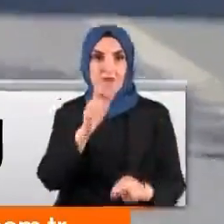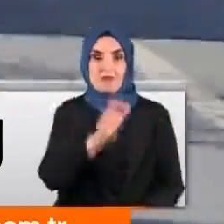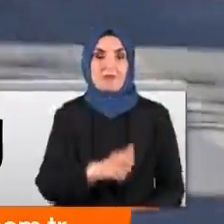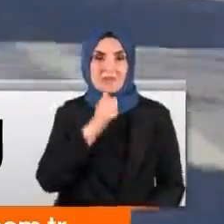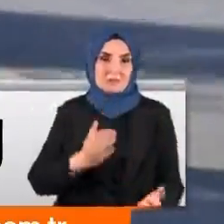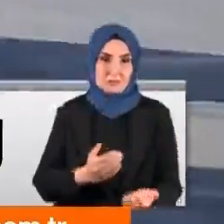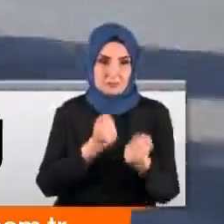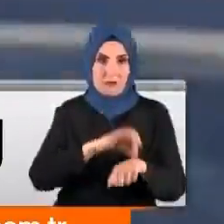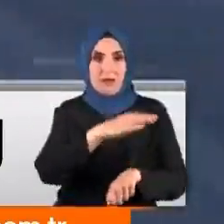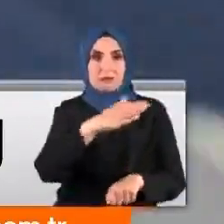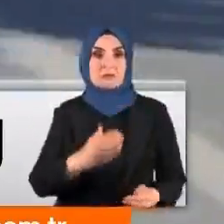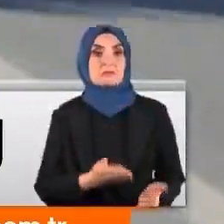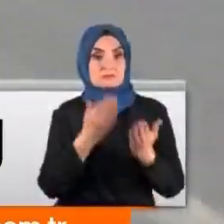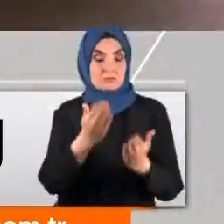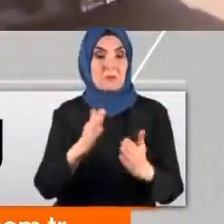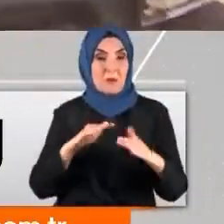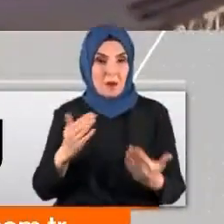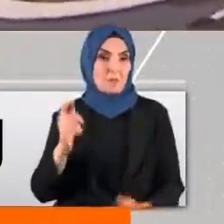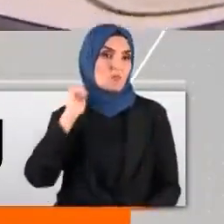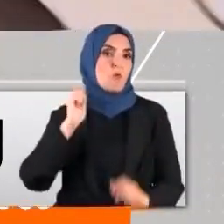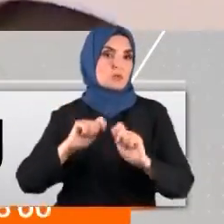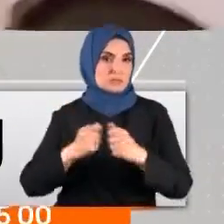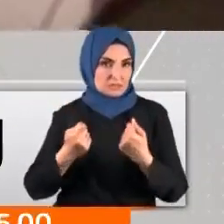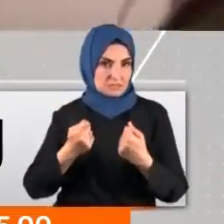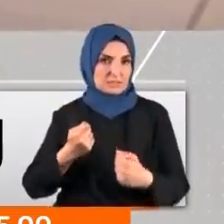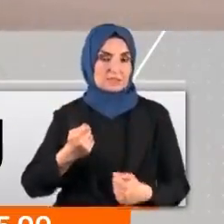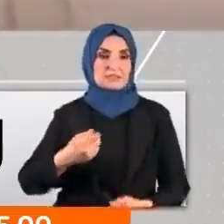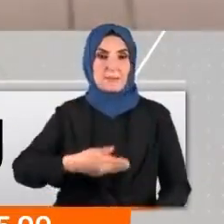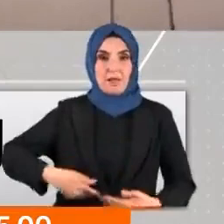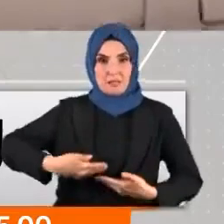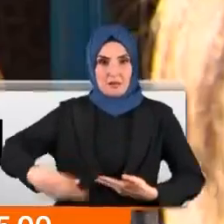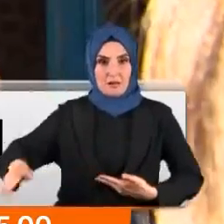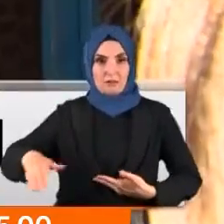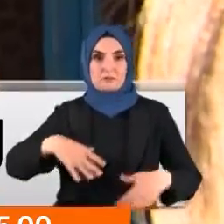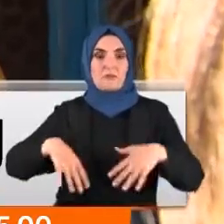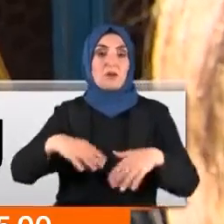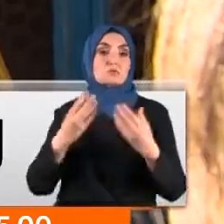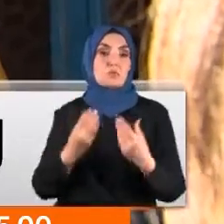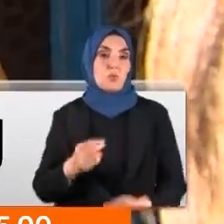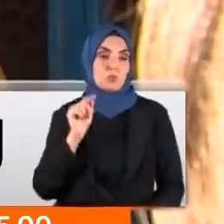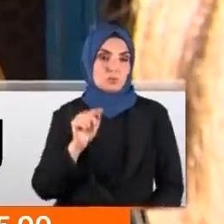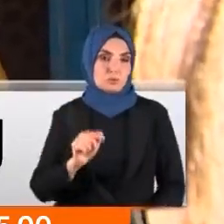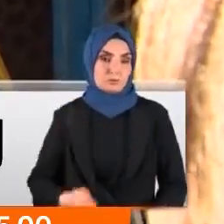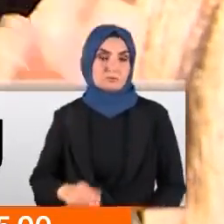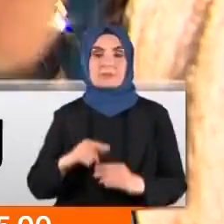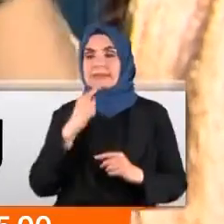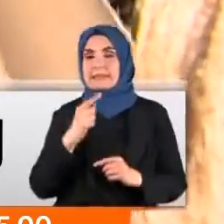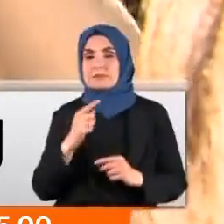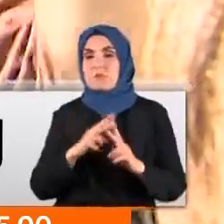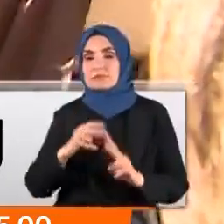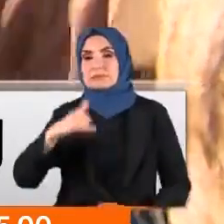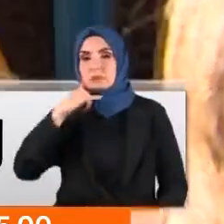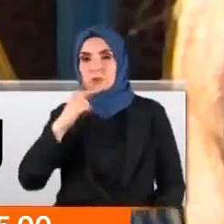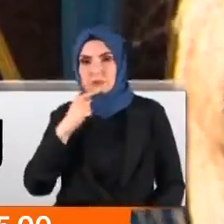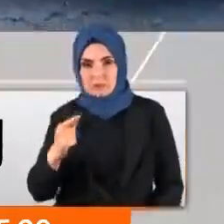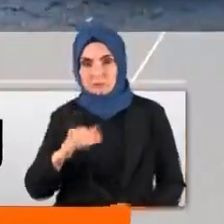boynu kırık, belden aşağısı da tutmuyordu. Aldığı bıçak darbeleri onu ölüme götürdü. Dediler ki polis arayacağız dediler. Ondan sonra 3-4